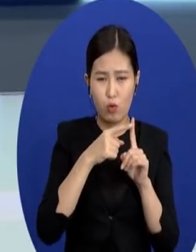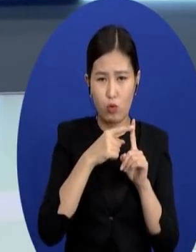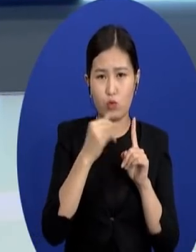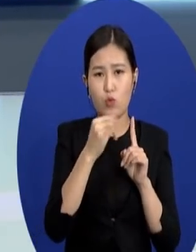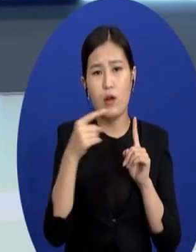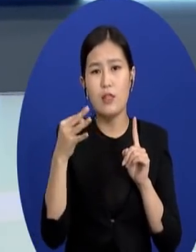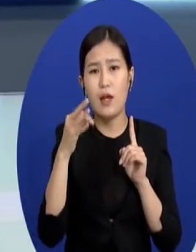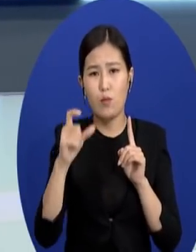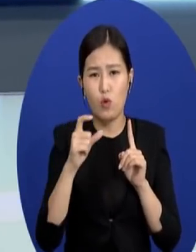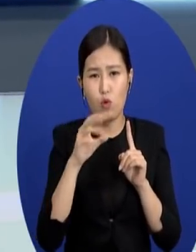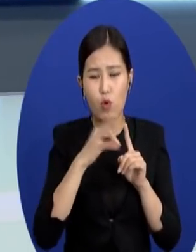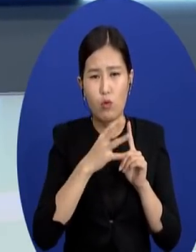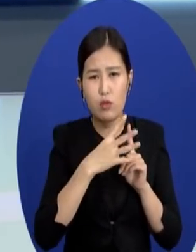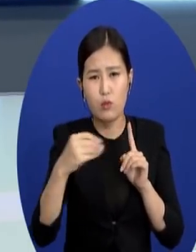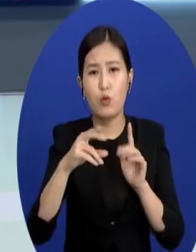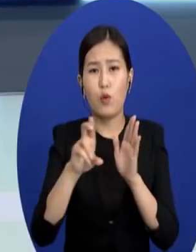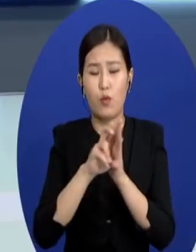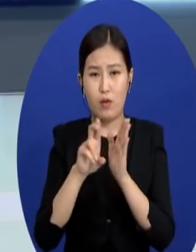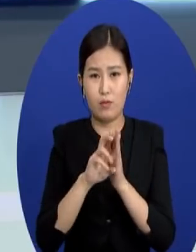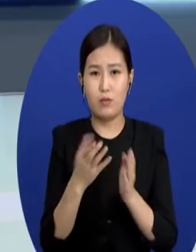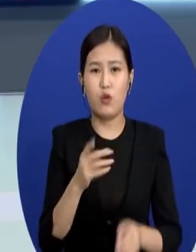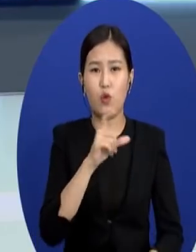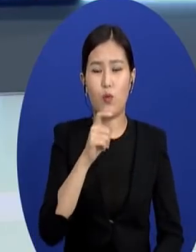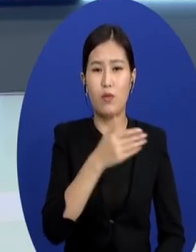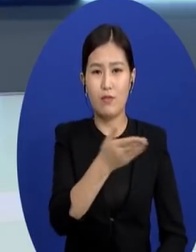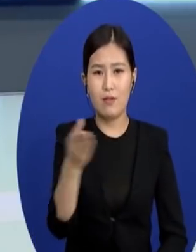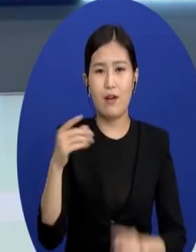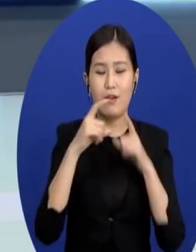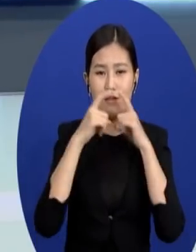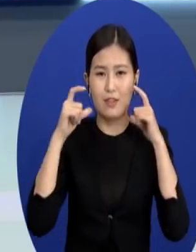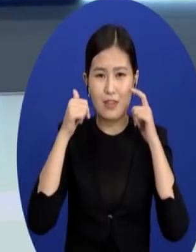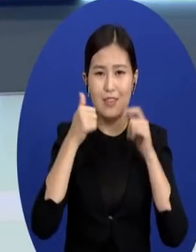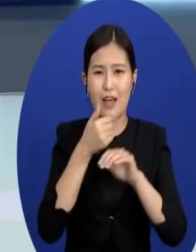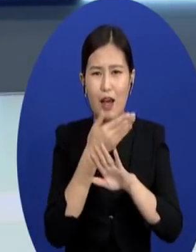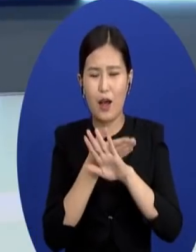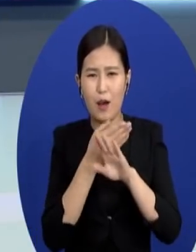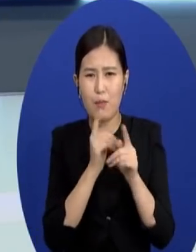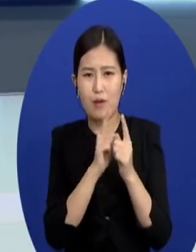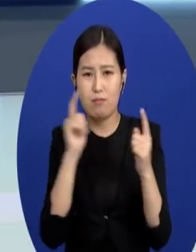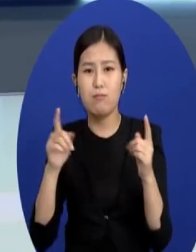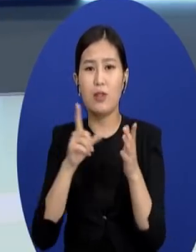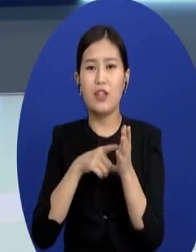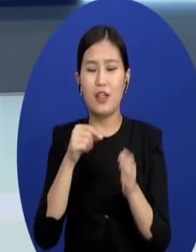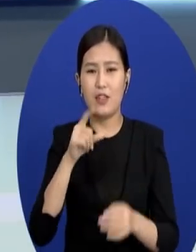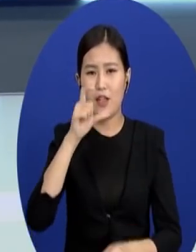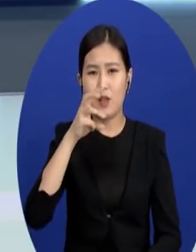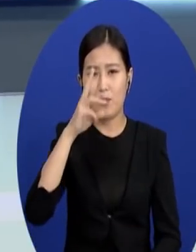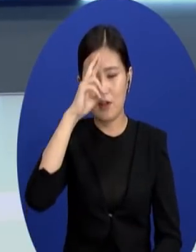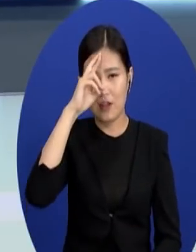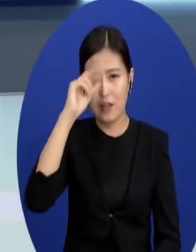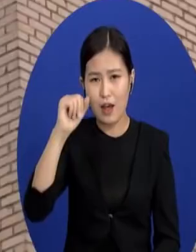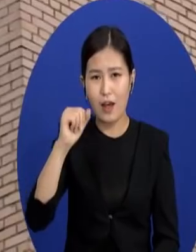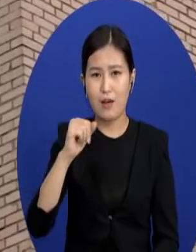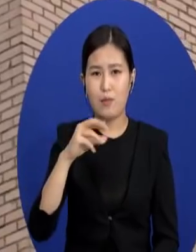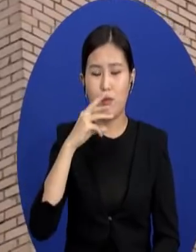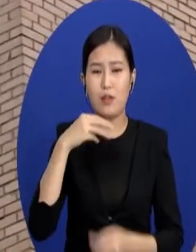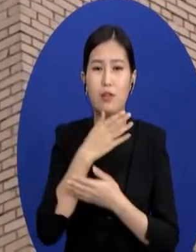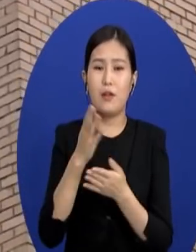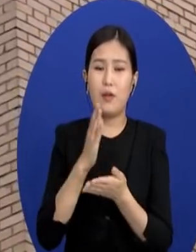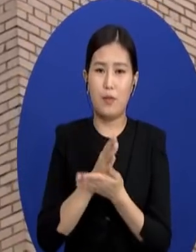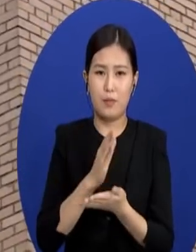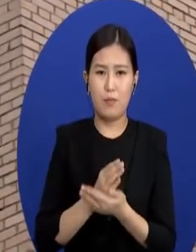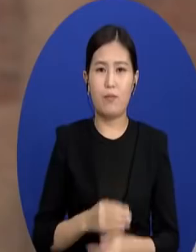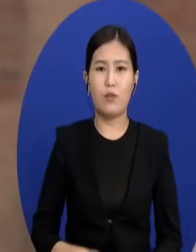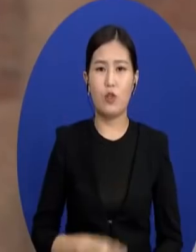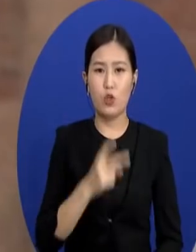тогтоосон байна. За тиймээс иргэдийг амны халдан тогтмол зүүж зай барих хэрэгтэйг эрүүл мэндийн яамнаас анхааруулсаар байна. Сүүлийн 24